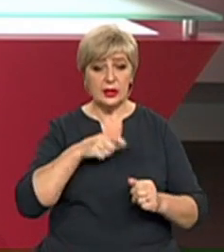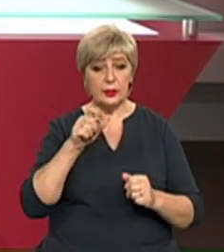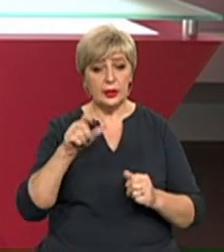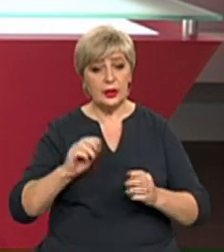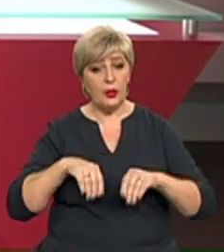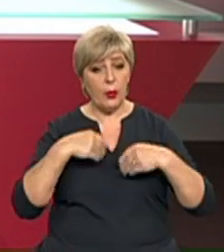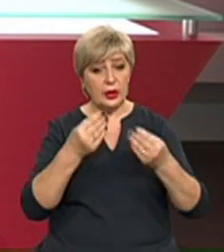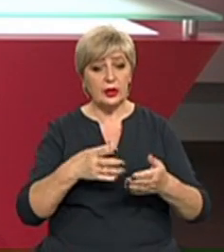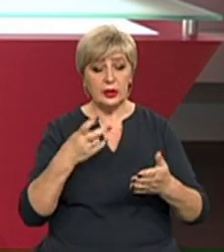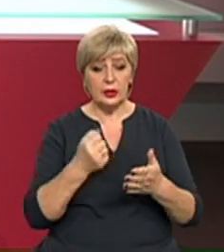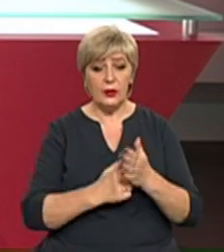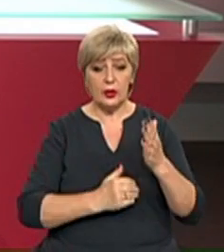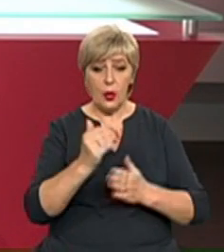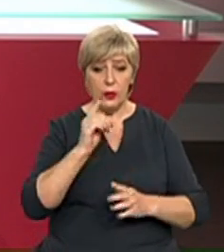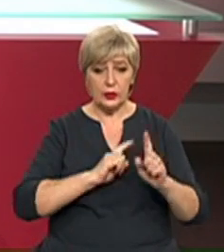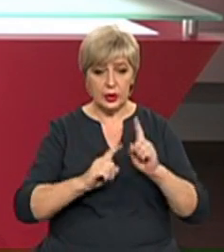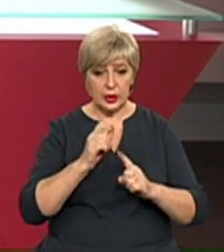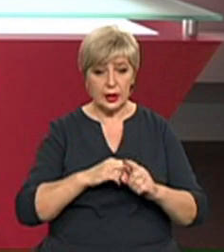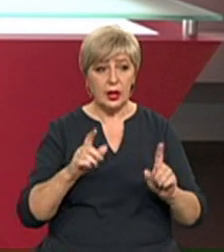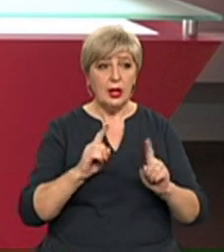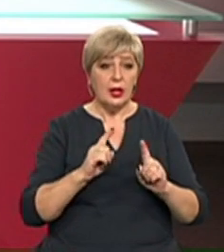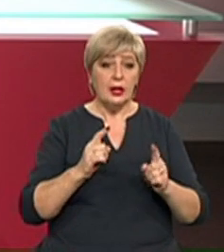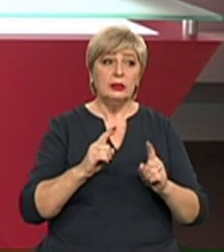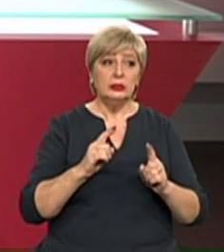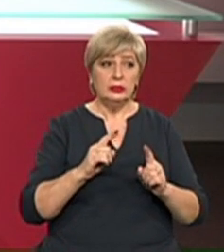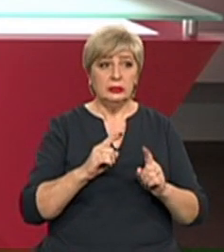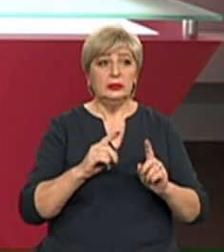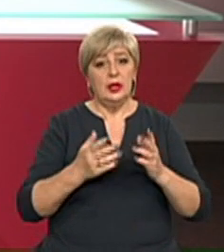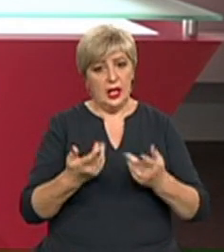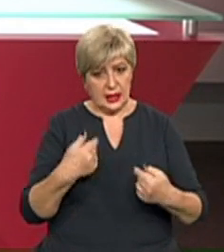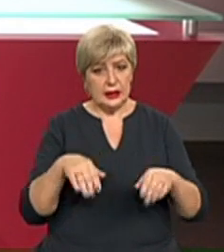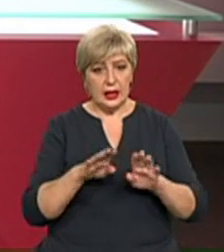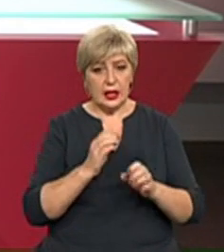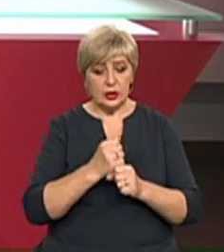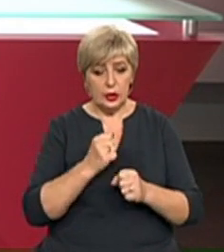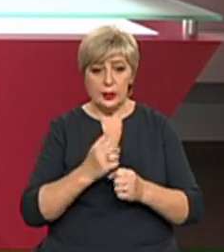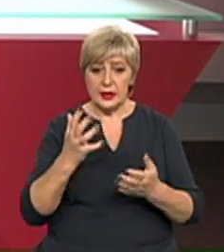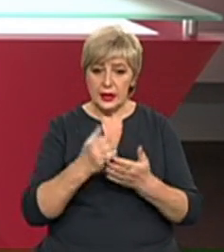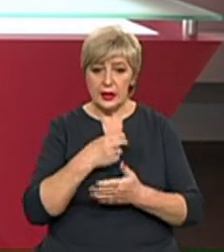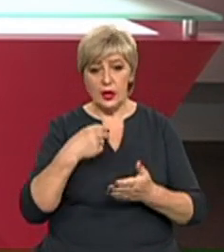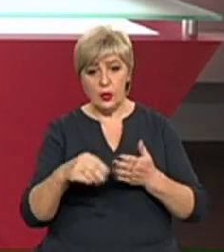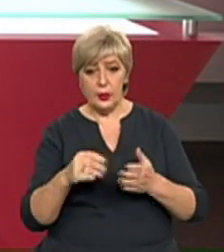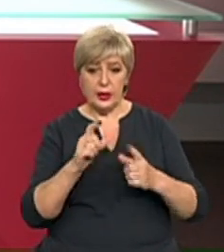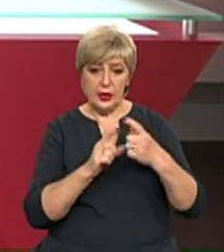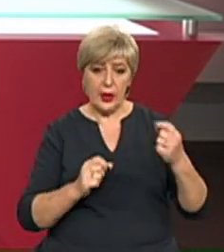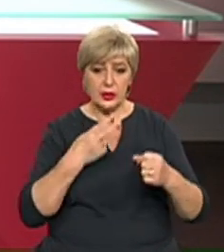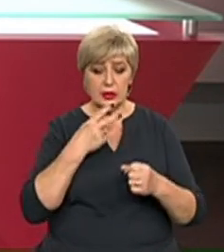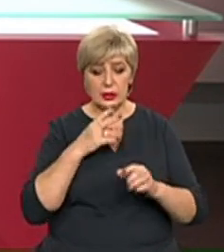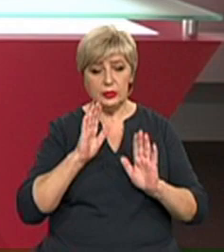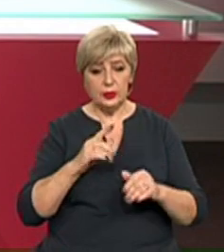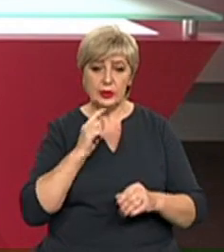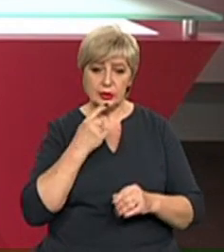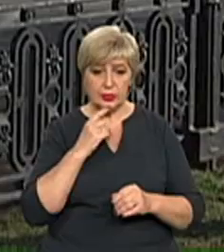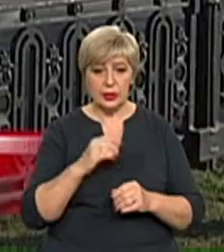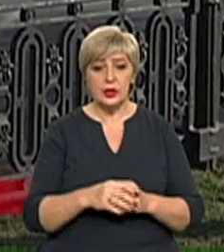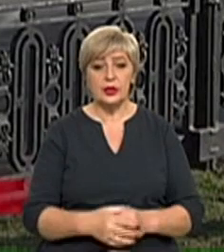Ради. Якщо його підтримають, знайти та купити пачку цигарок буде складніше. Чи допоможе така ініціатива? Ольга Михайлова